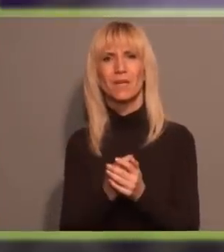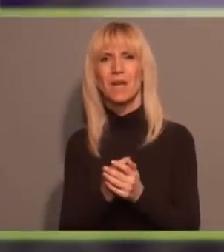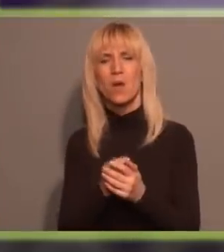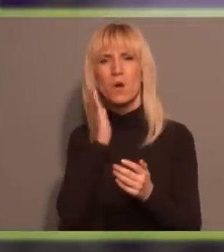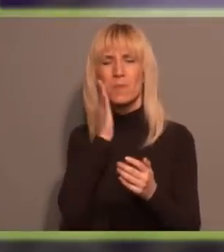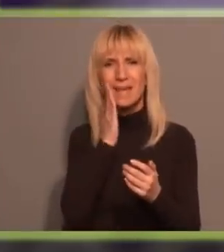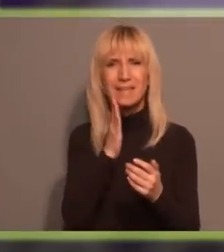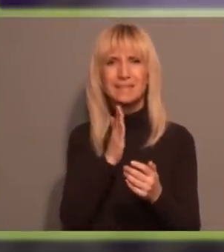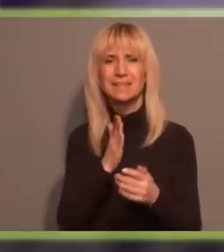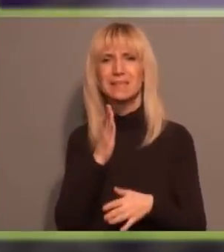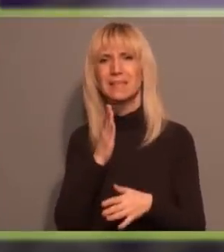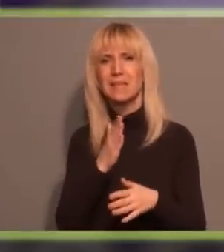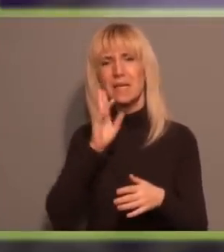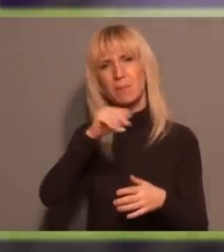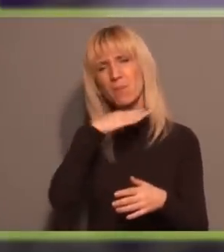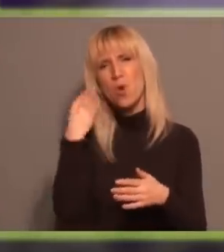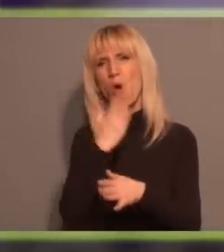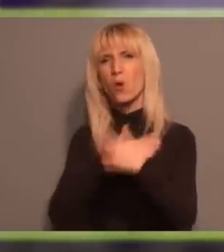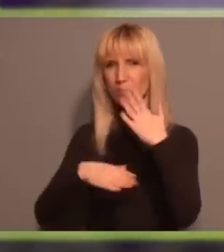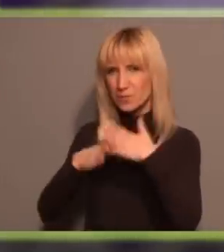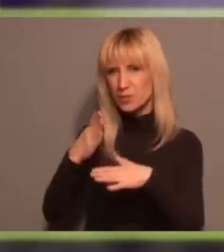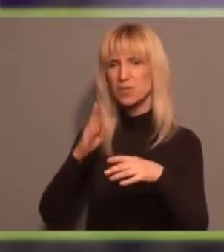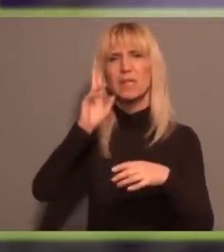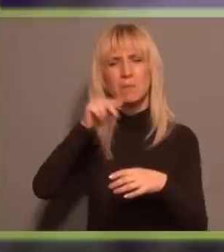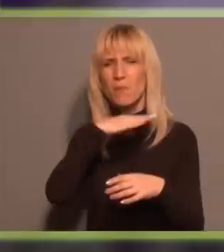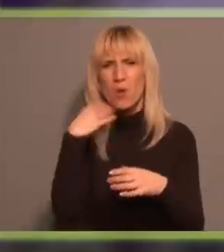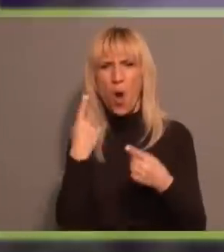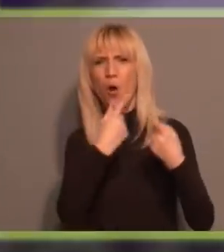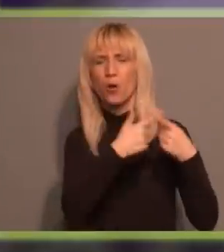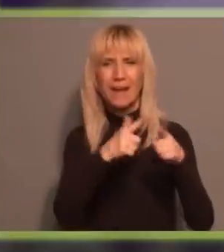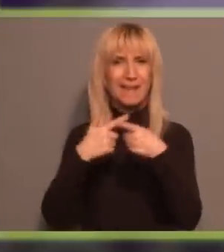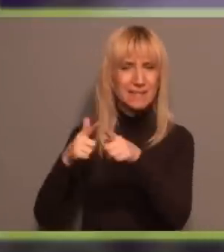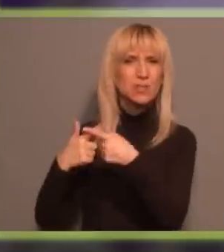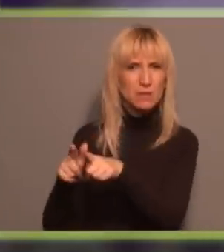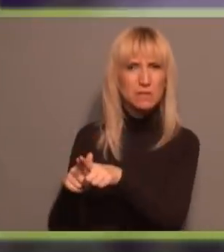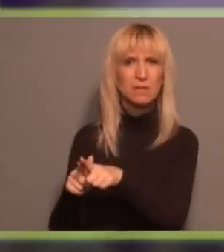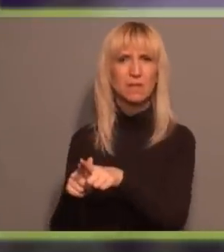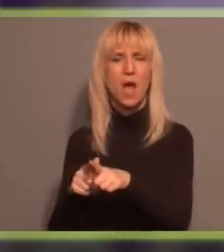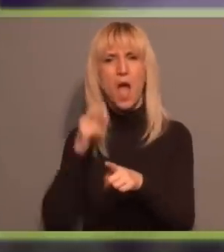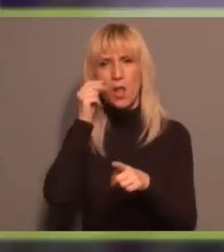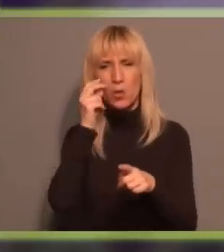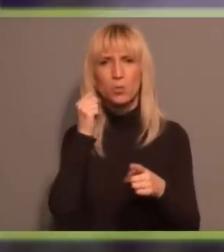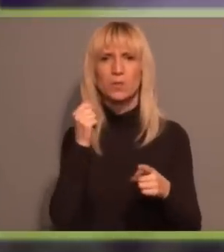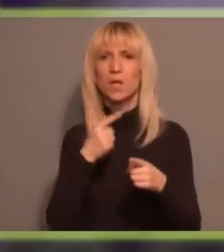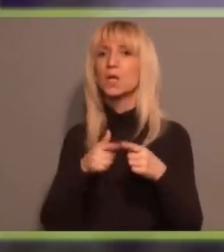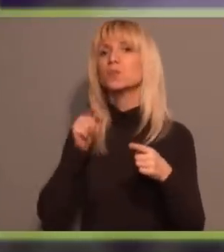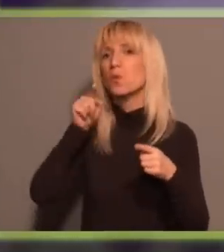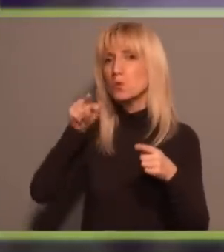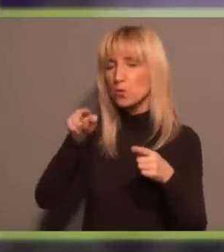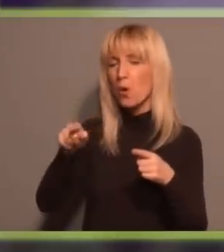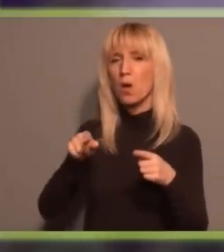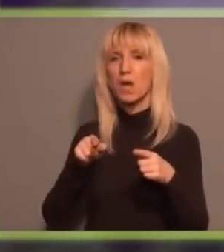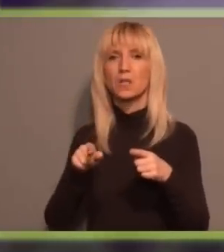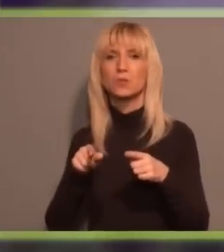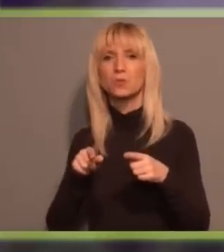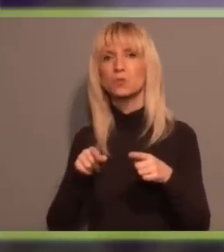zato što Amerika najviše disability zemlja i to svemu, nije samo gluva, kažem različiti i zato